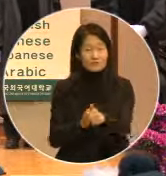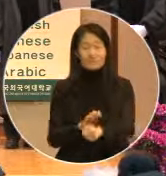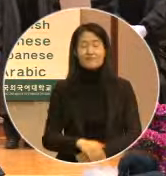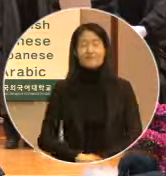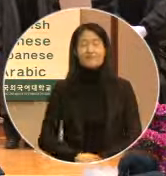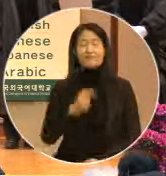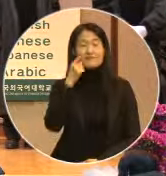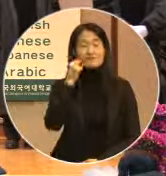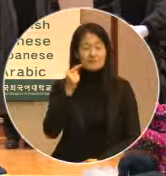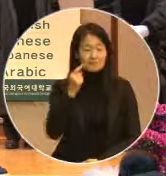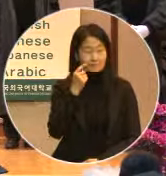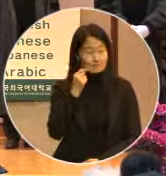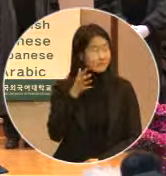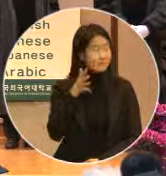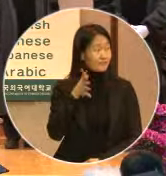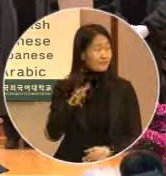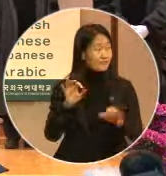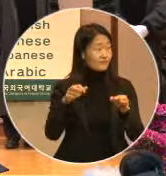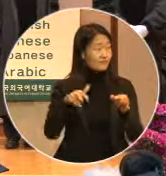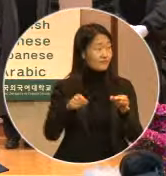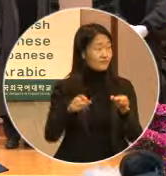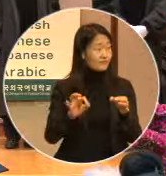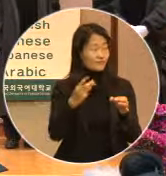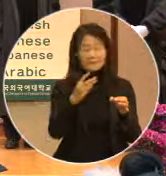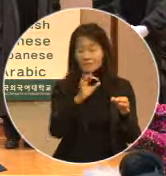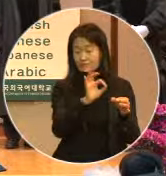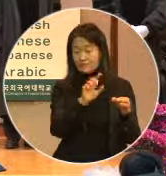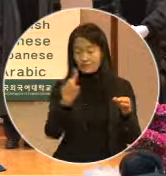바랍니다. 일본어학부 김정아